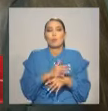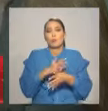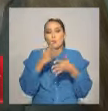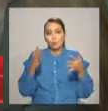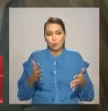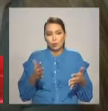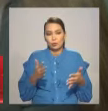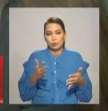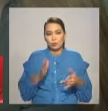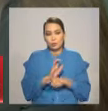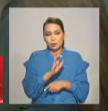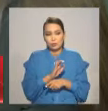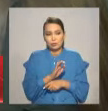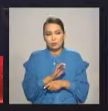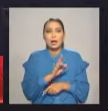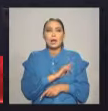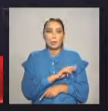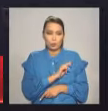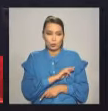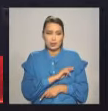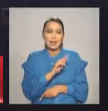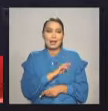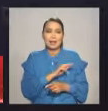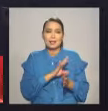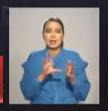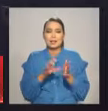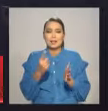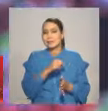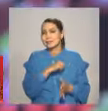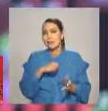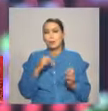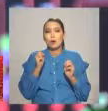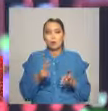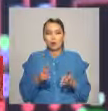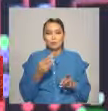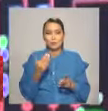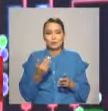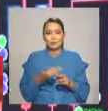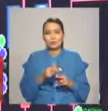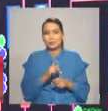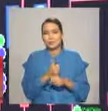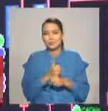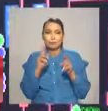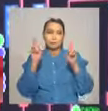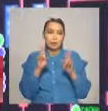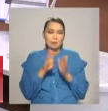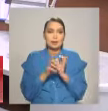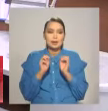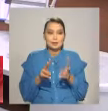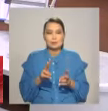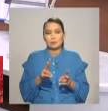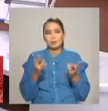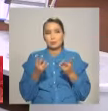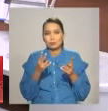производим работ. Работа энергетика – одна из самых опасных и важных. Самое главное – соблюдать правила безопасности, говорит